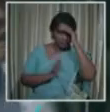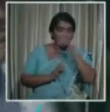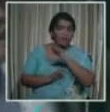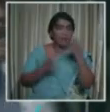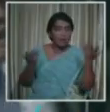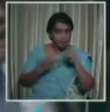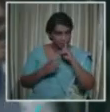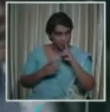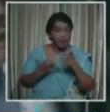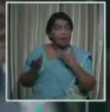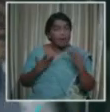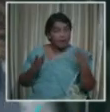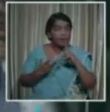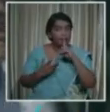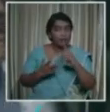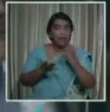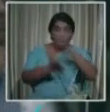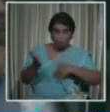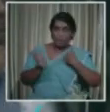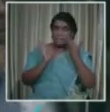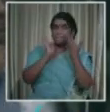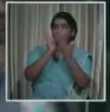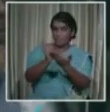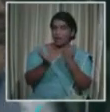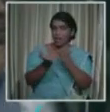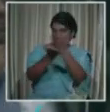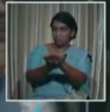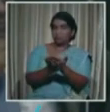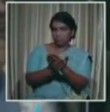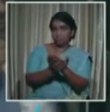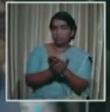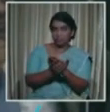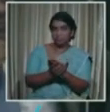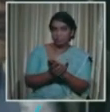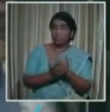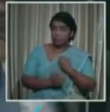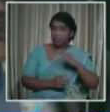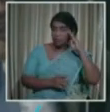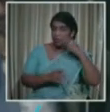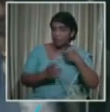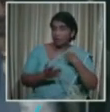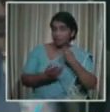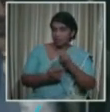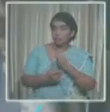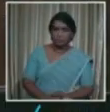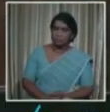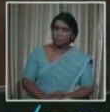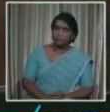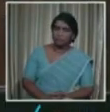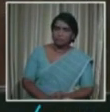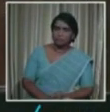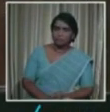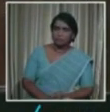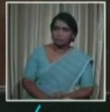නැහැ. නැහැ කියනවා නම් දීපු ලියුම මම පෙන්වන්න. දීපු ලියුම සභාගත කරන්න. මට ජීවුරුන් දෙන්න වෙලාවක් දෙන්න කියලා දීපු ලියුම සභාගත කරන්න.